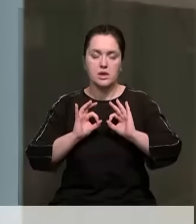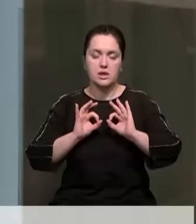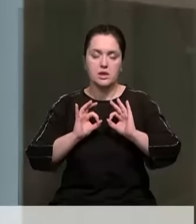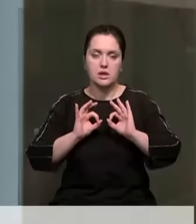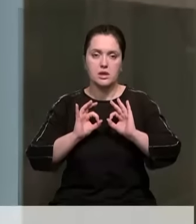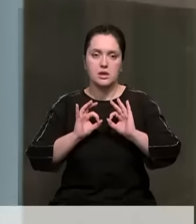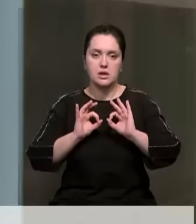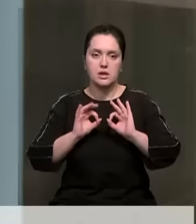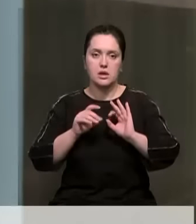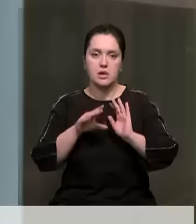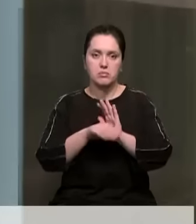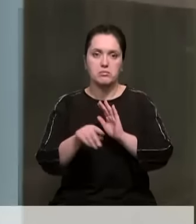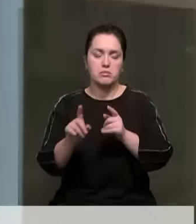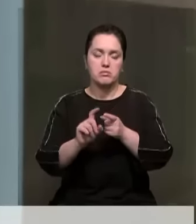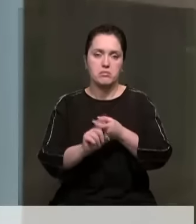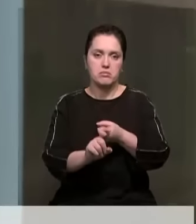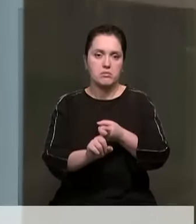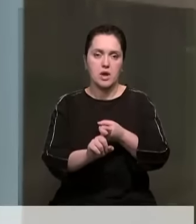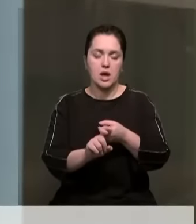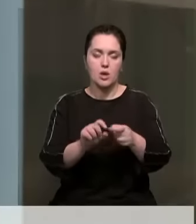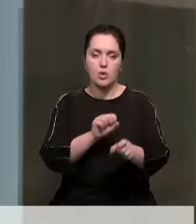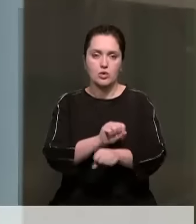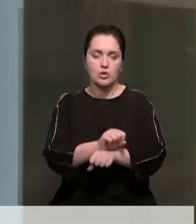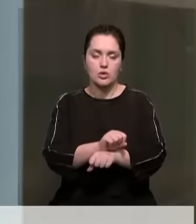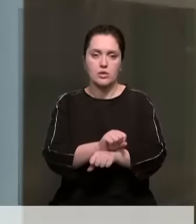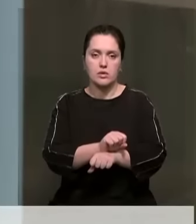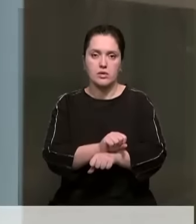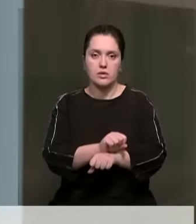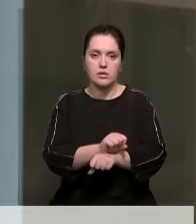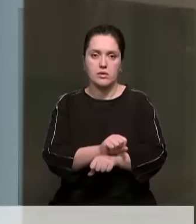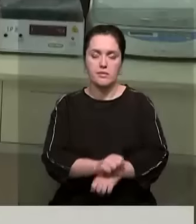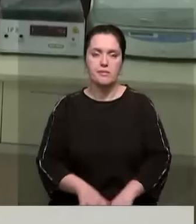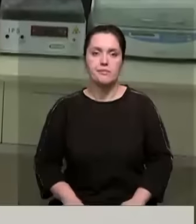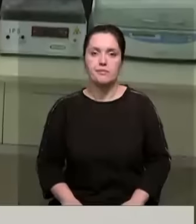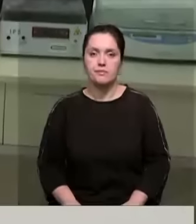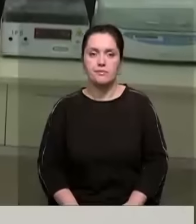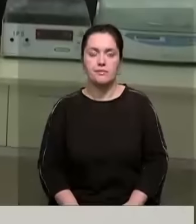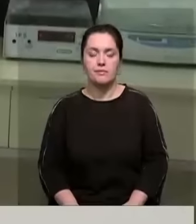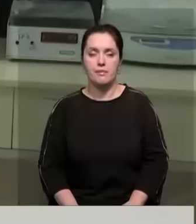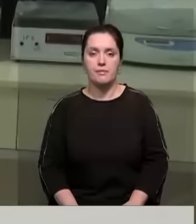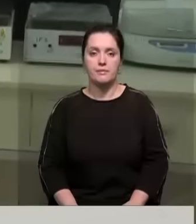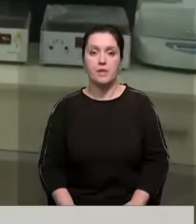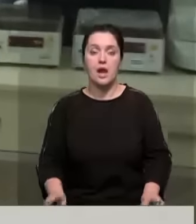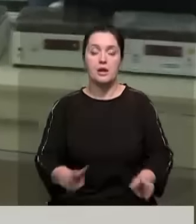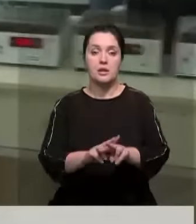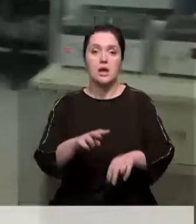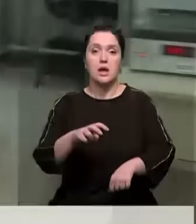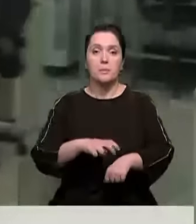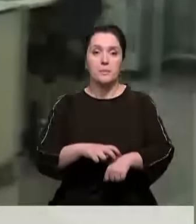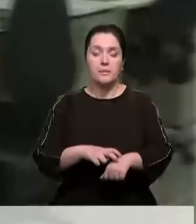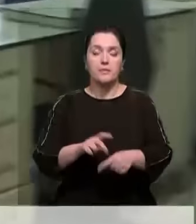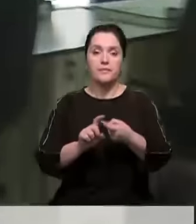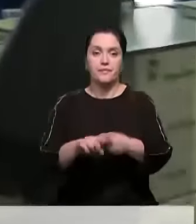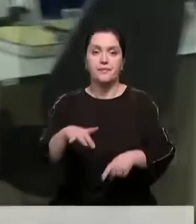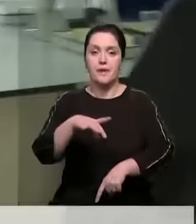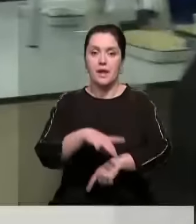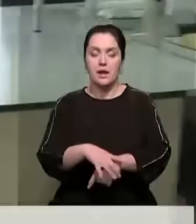что они не могут передавать вирус половым путем. В этом году столичные медики инфекцию обнаружили